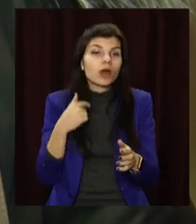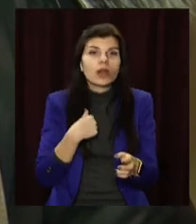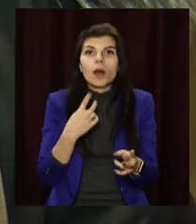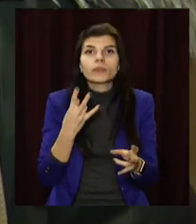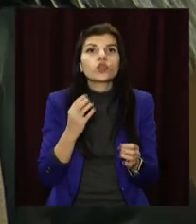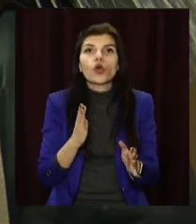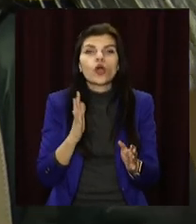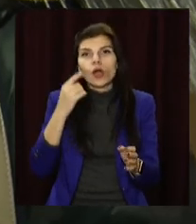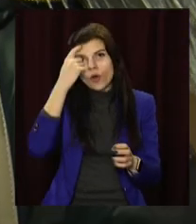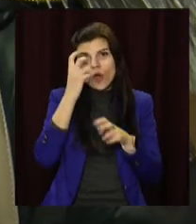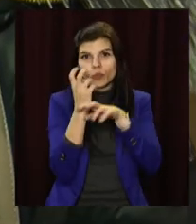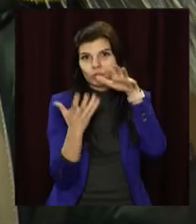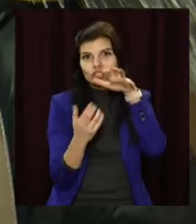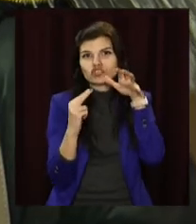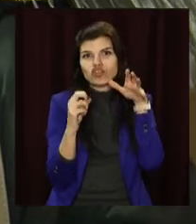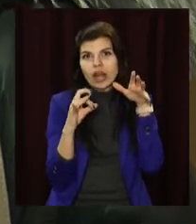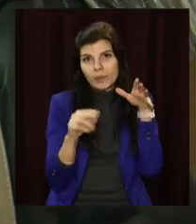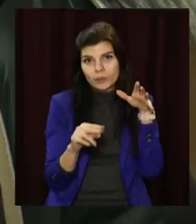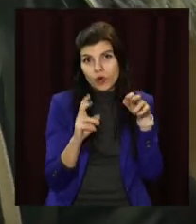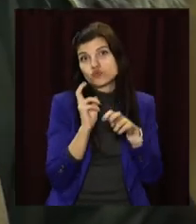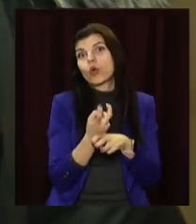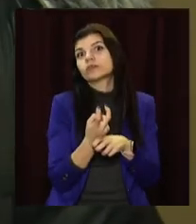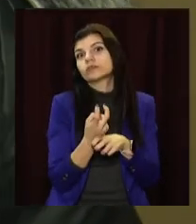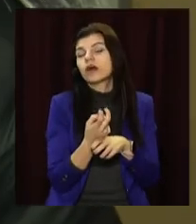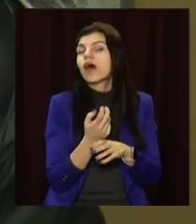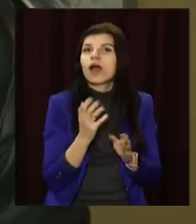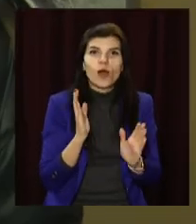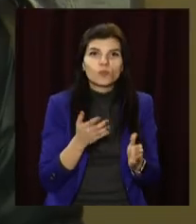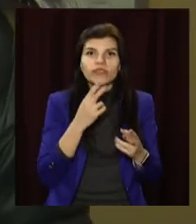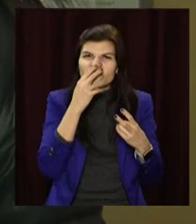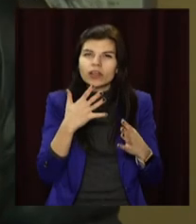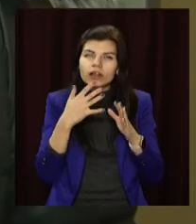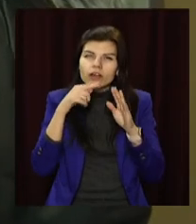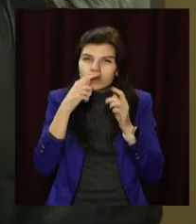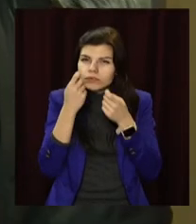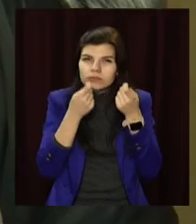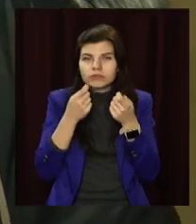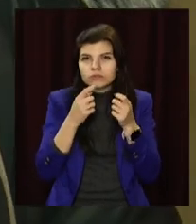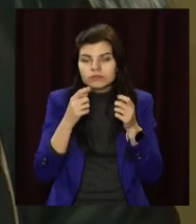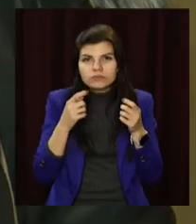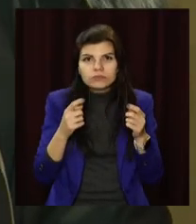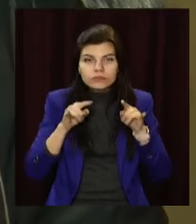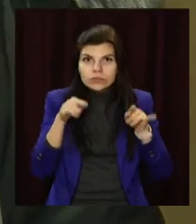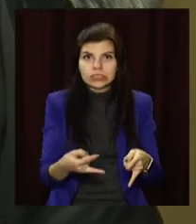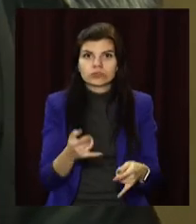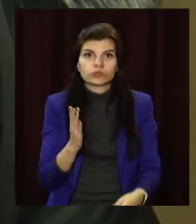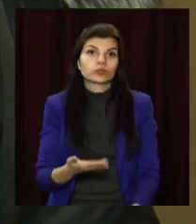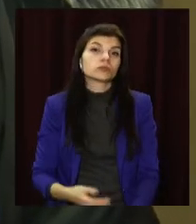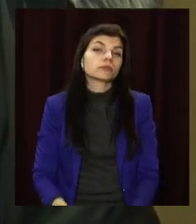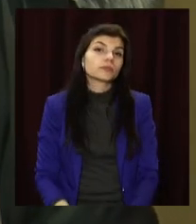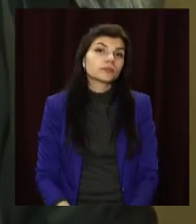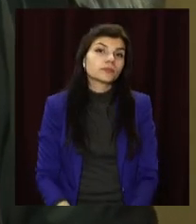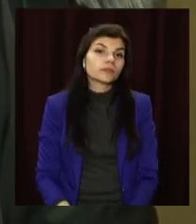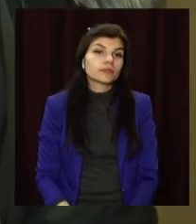буде видно череп, или, допустим, кость, будет более тщательно видно, объяснили, и